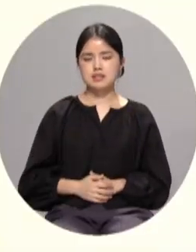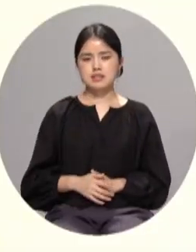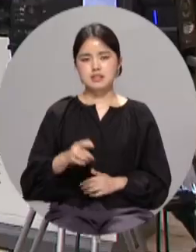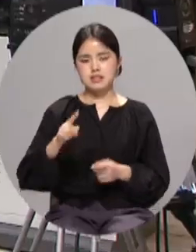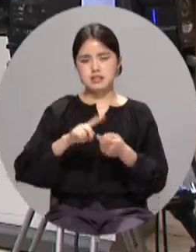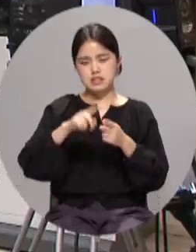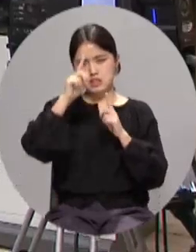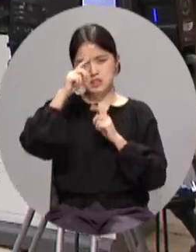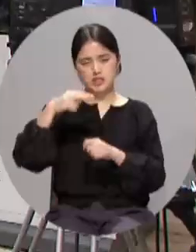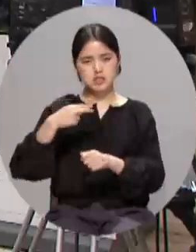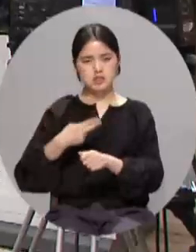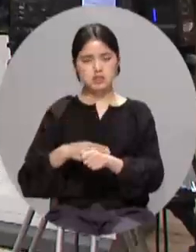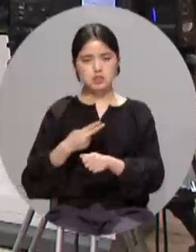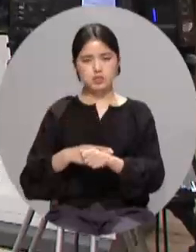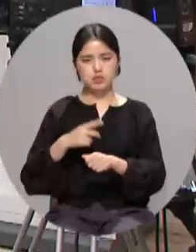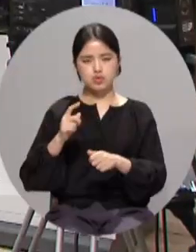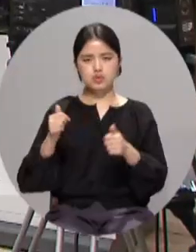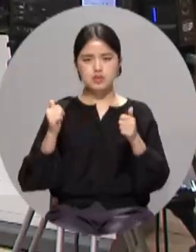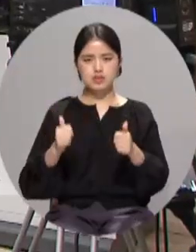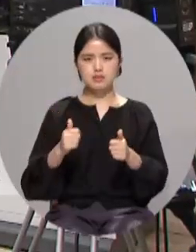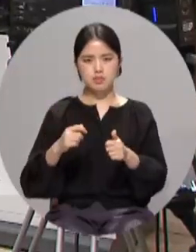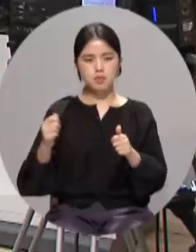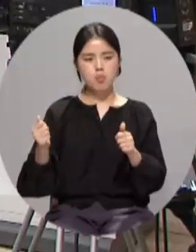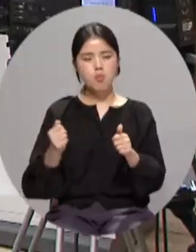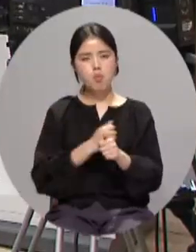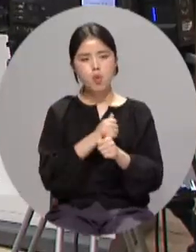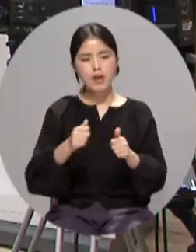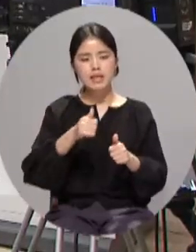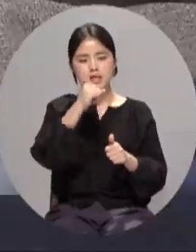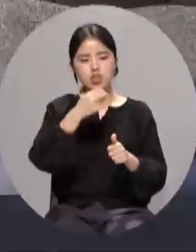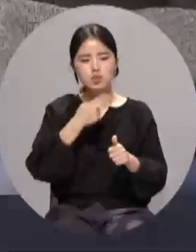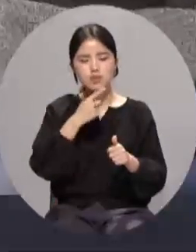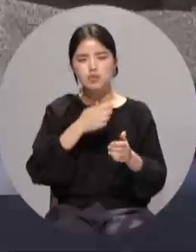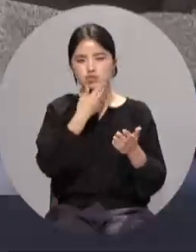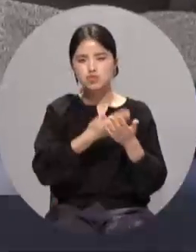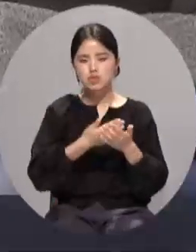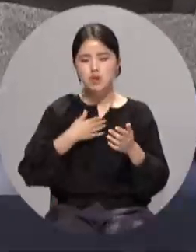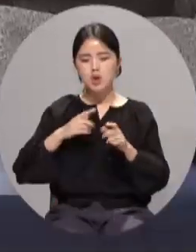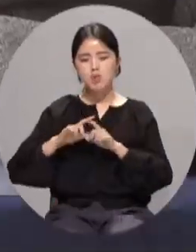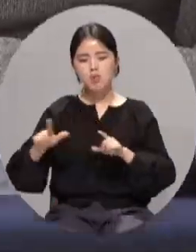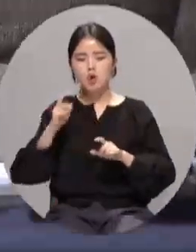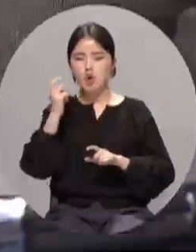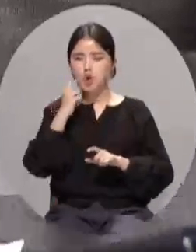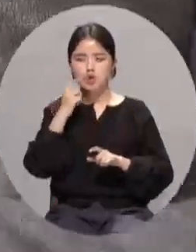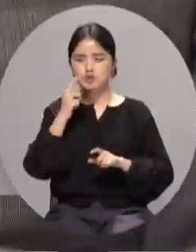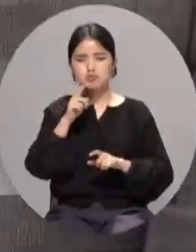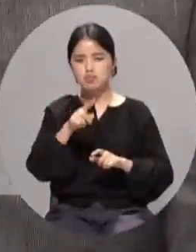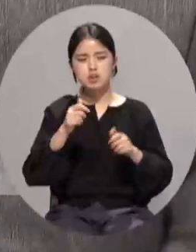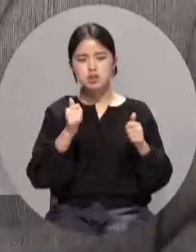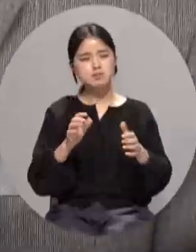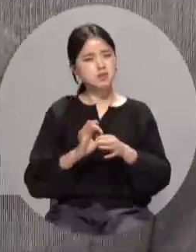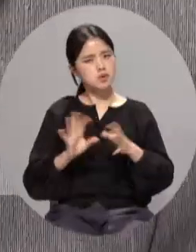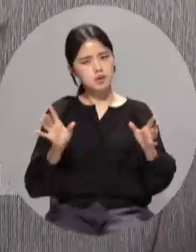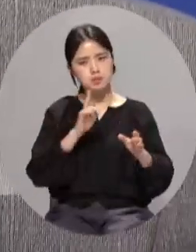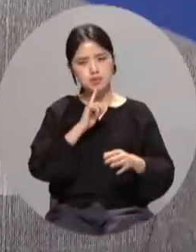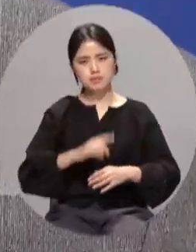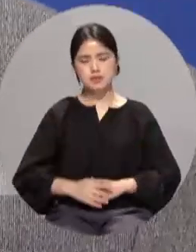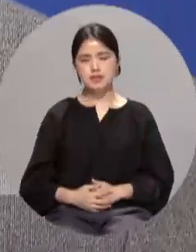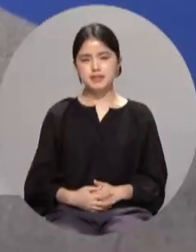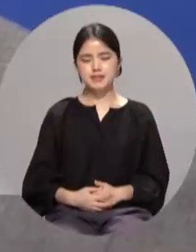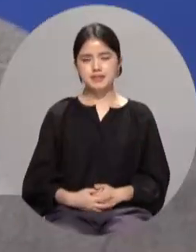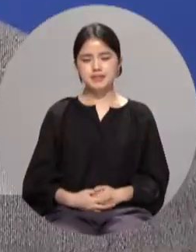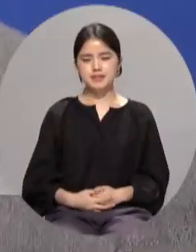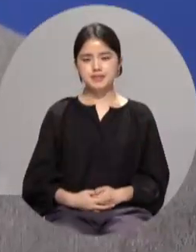대해 이 교수는 재판의 핵심은 폭행의 유무라며 평소 본인의 거짓말은 본질과 멀다며 수차례 답변을 거부하기도